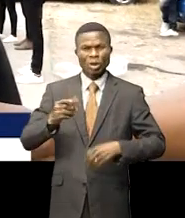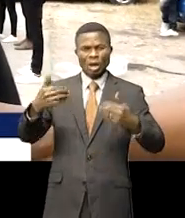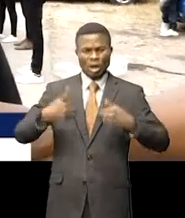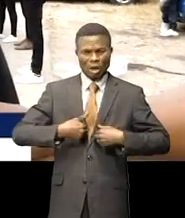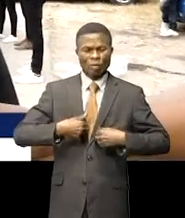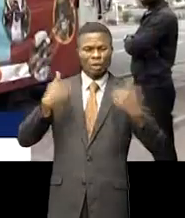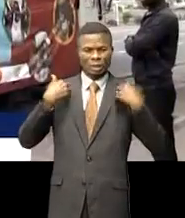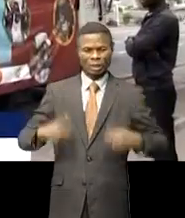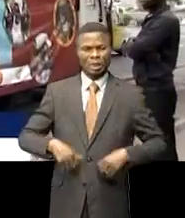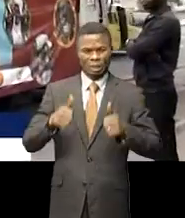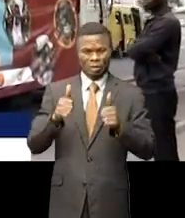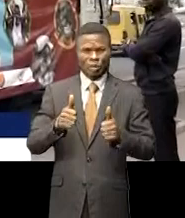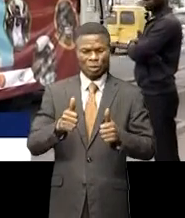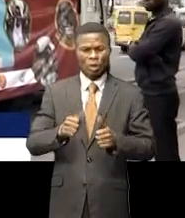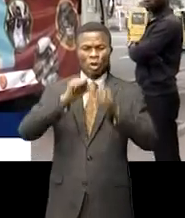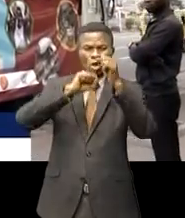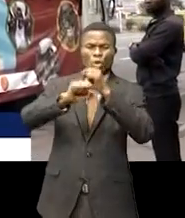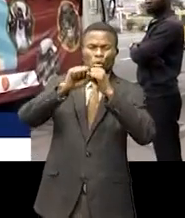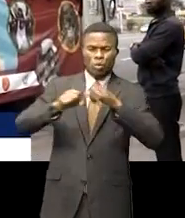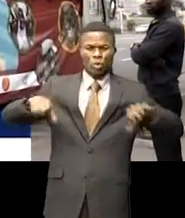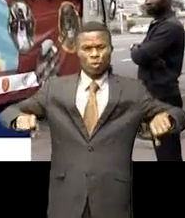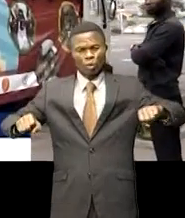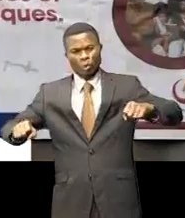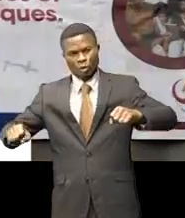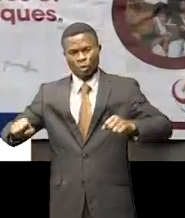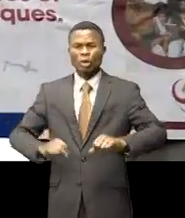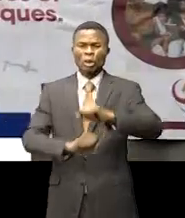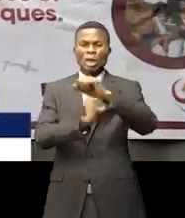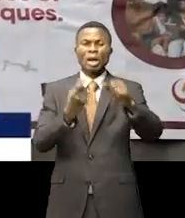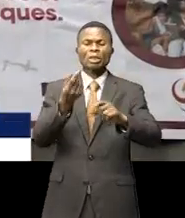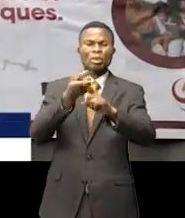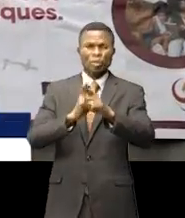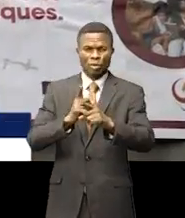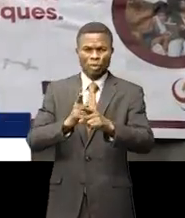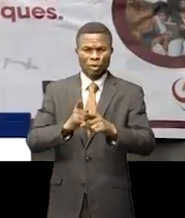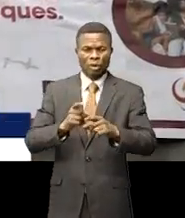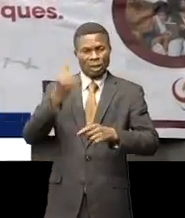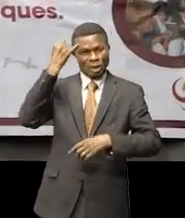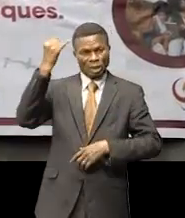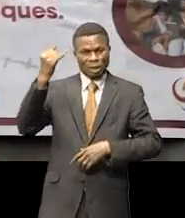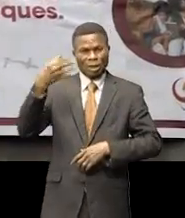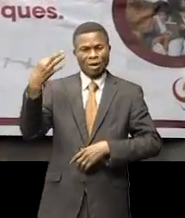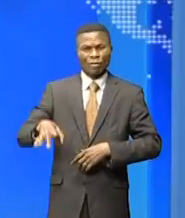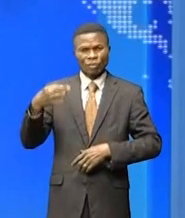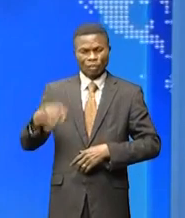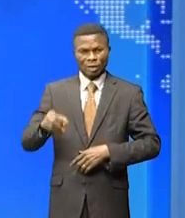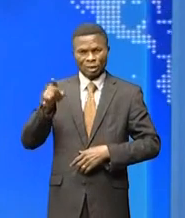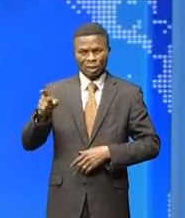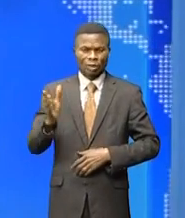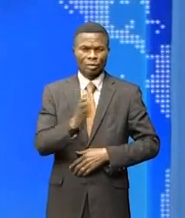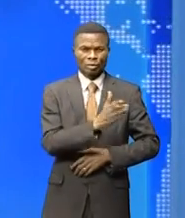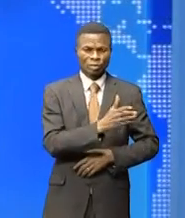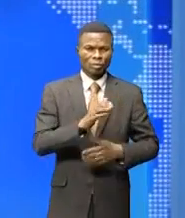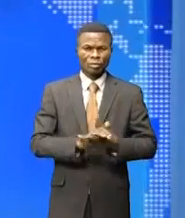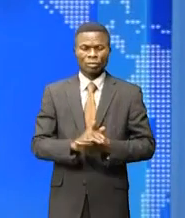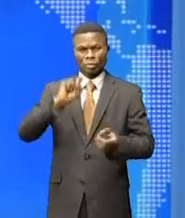bonne santé. Cette campagne motorisée a été appuyée financièrement par Initiative France.